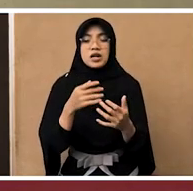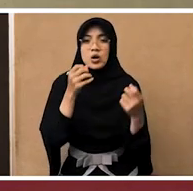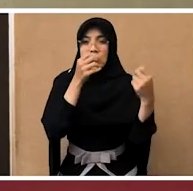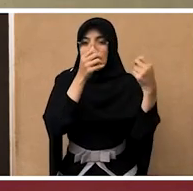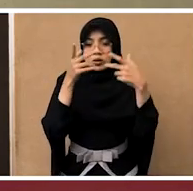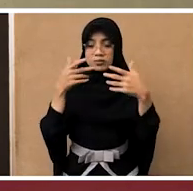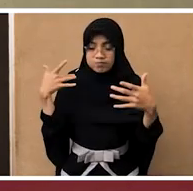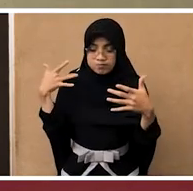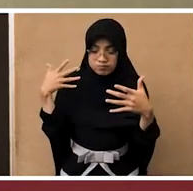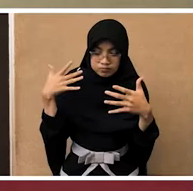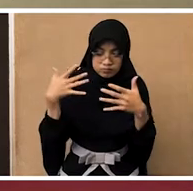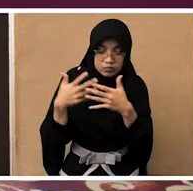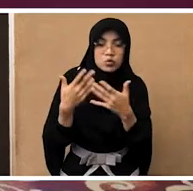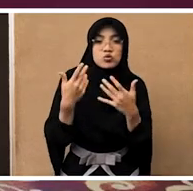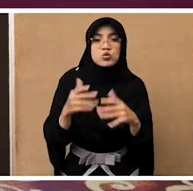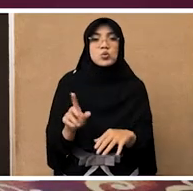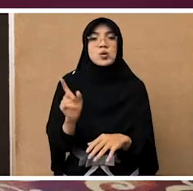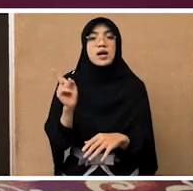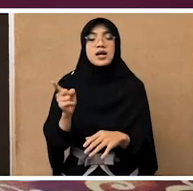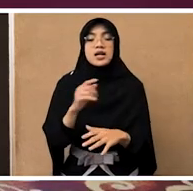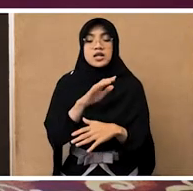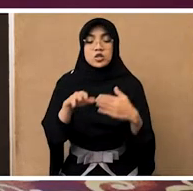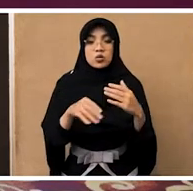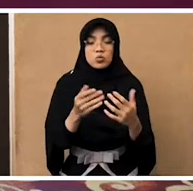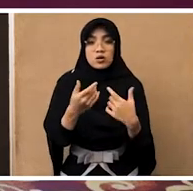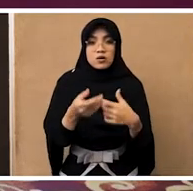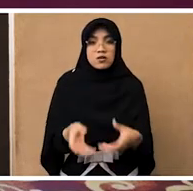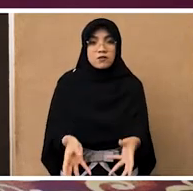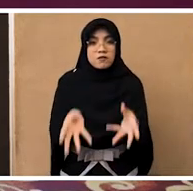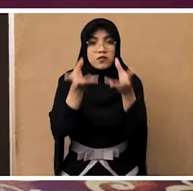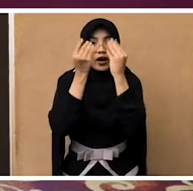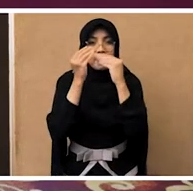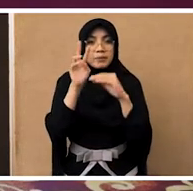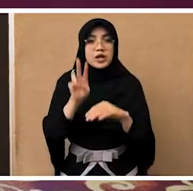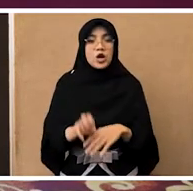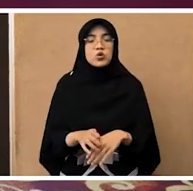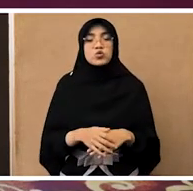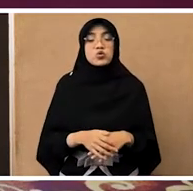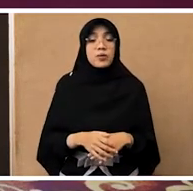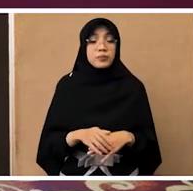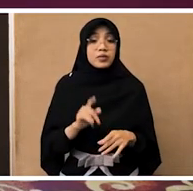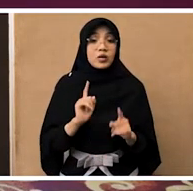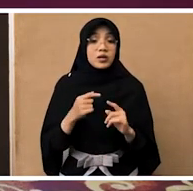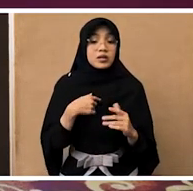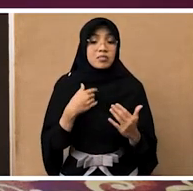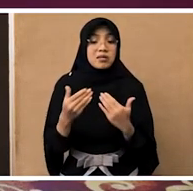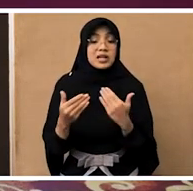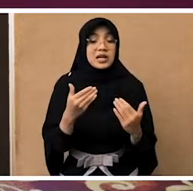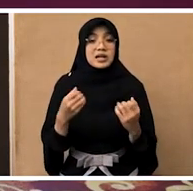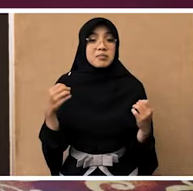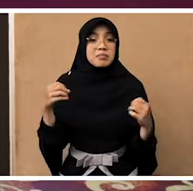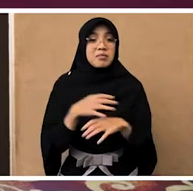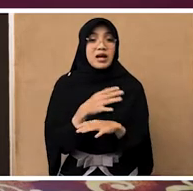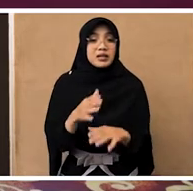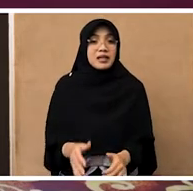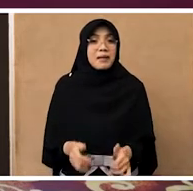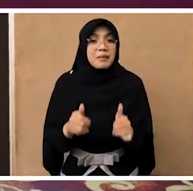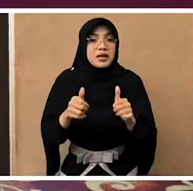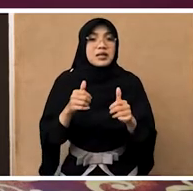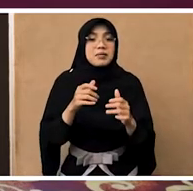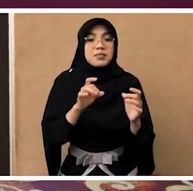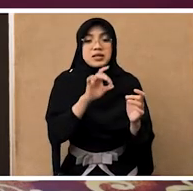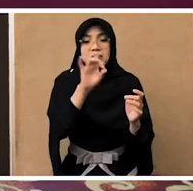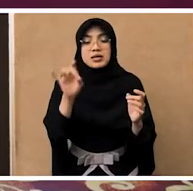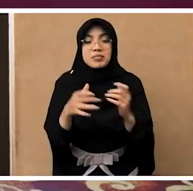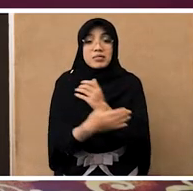konsep yang selama ini sudah sudah ada misalkan ini juga harus dipahami Kalau kita membandingkan dengan praktek baik di berbagai negara